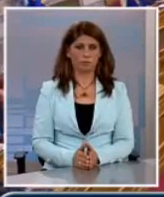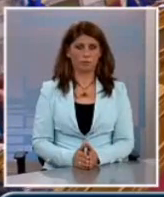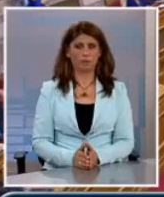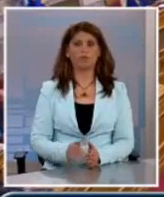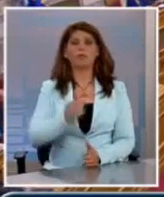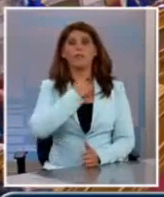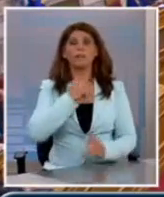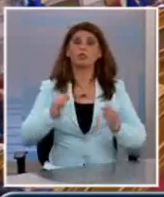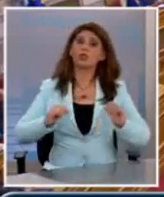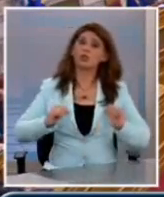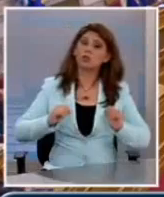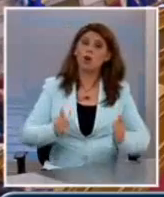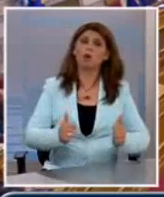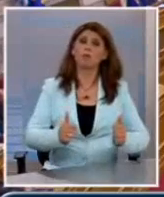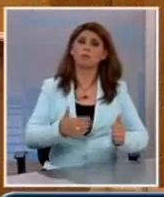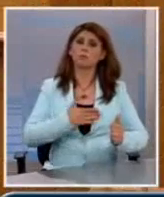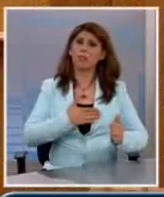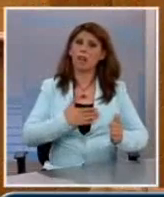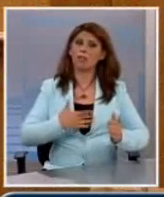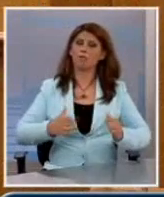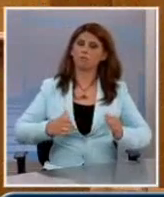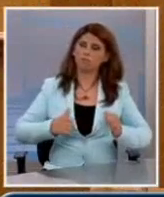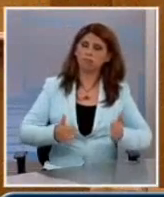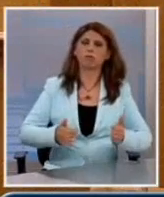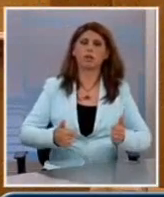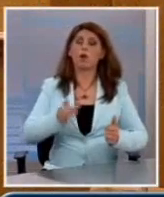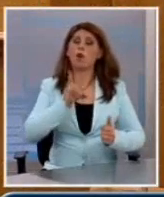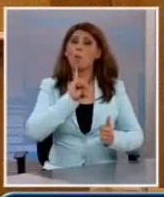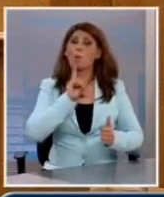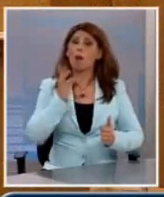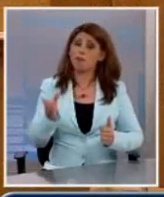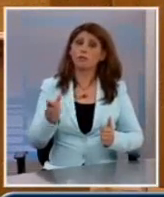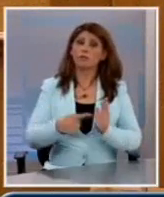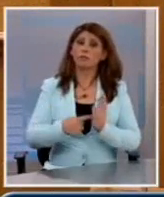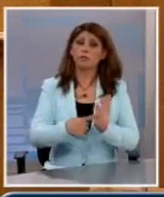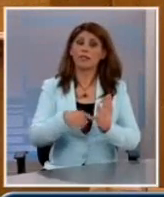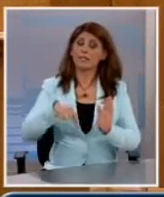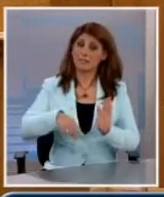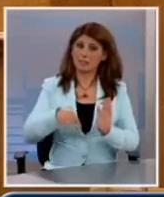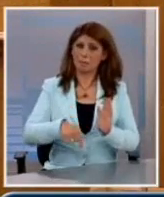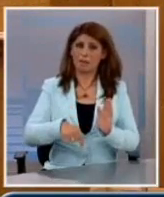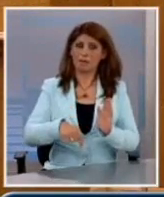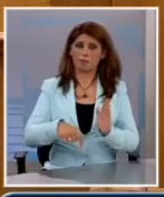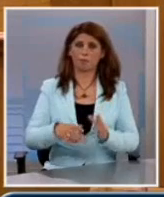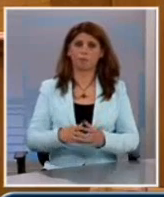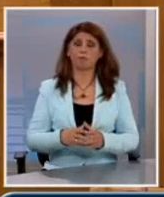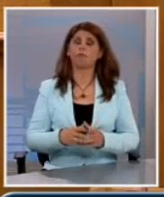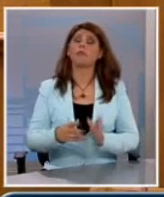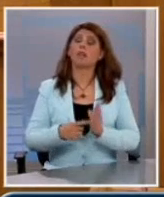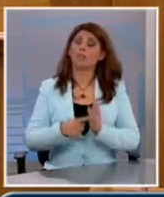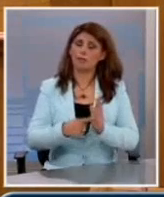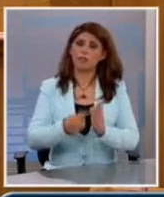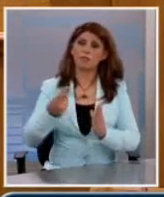Χρειάζεται τόλμη και γενναιότητα σαν αυτή που επιδεικνύει σήμερα και θα επιδείξει